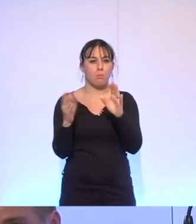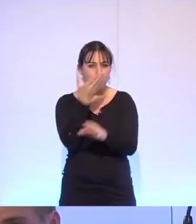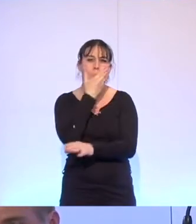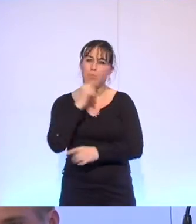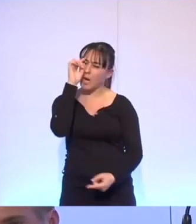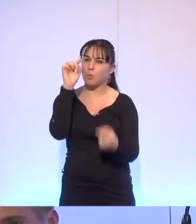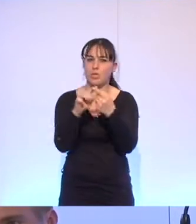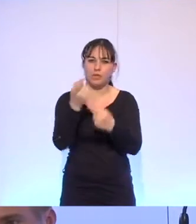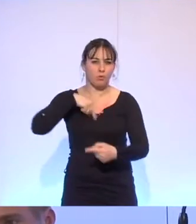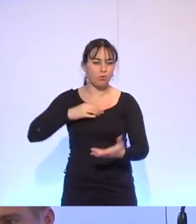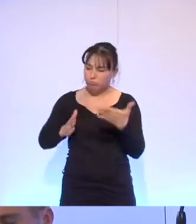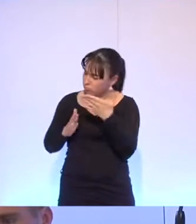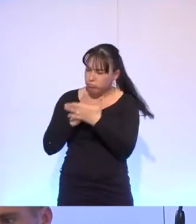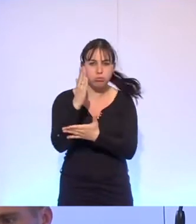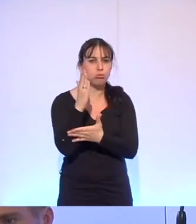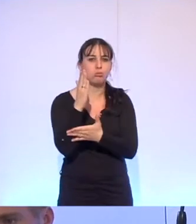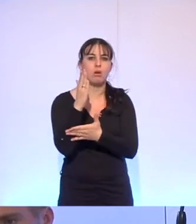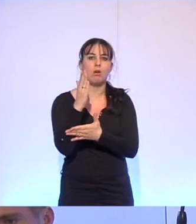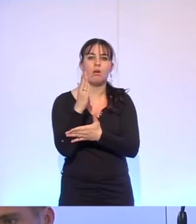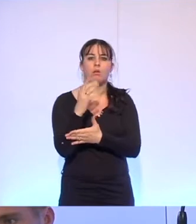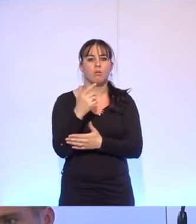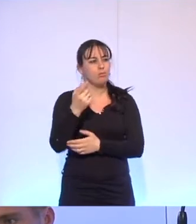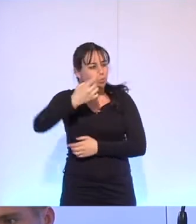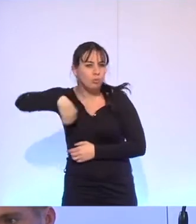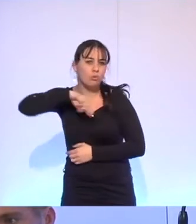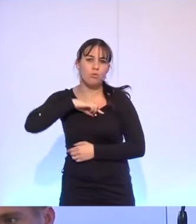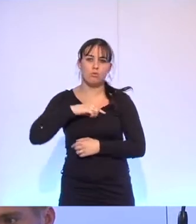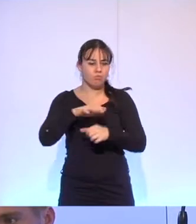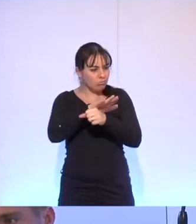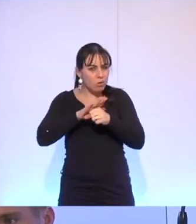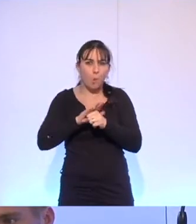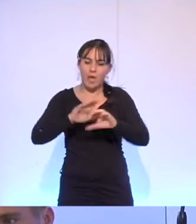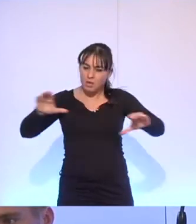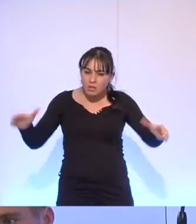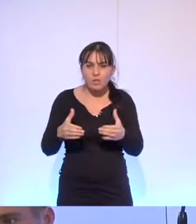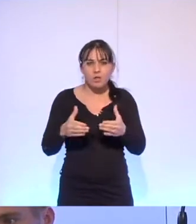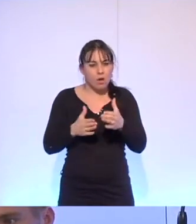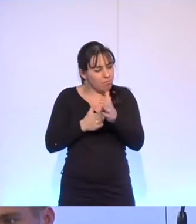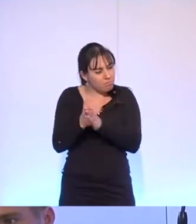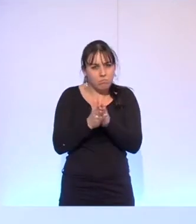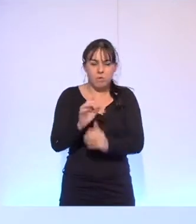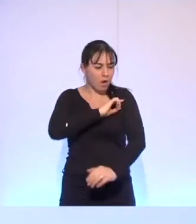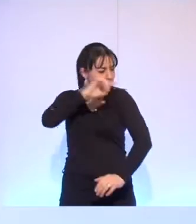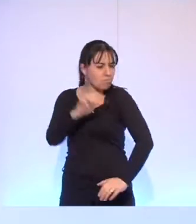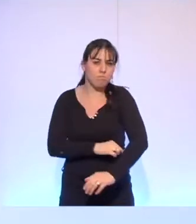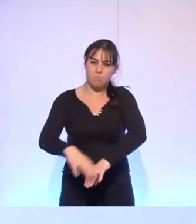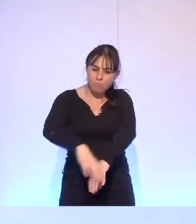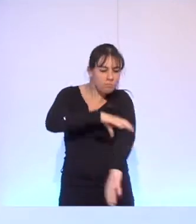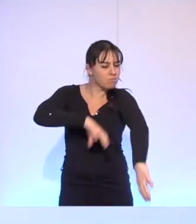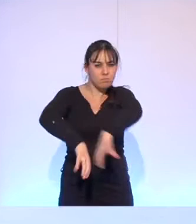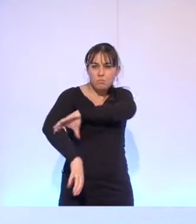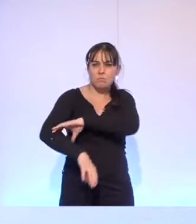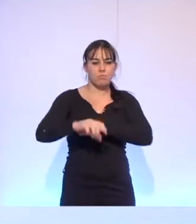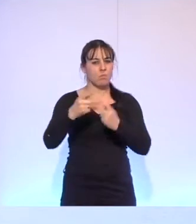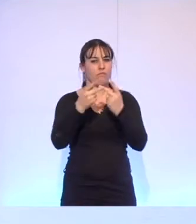dépasse et qui en même temps nous pousse tous à donner le meilleur de nous-mêmes, faire de Grenoble une